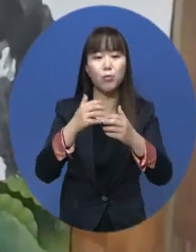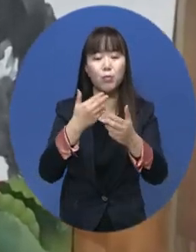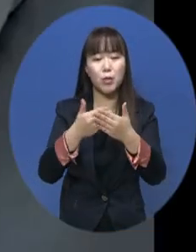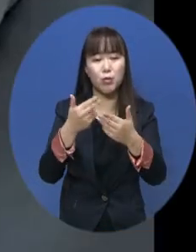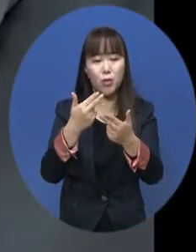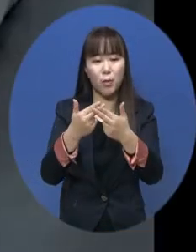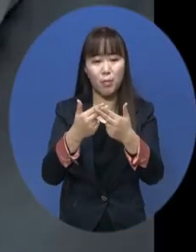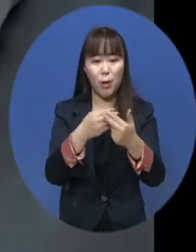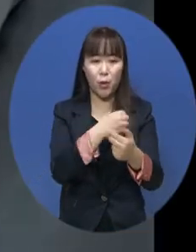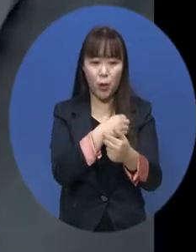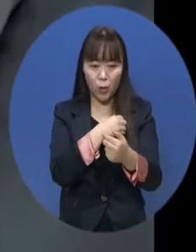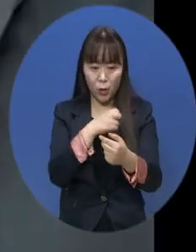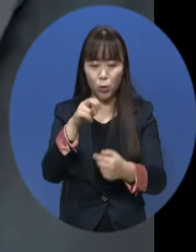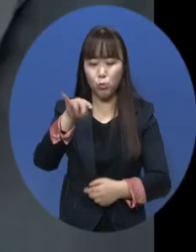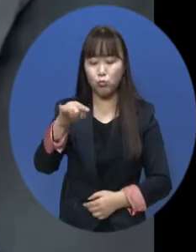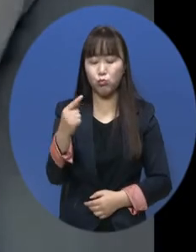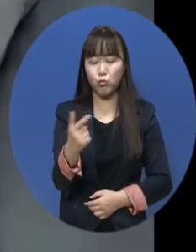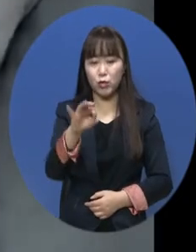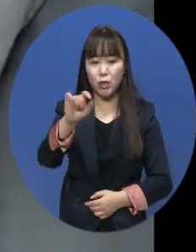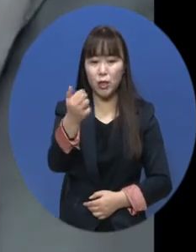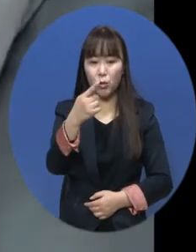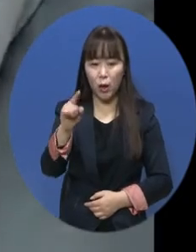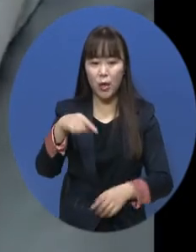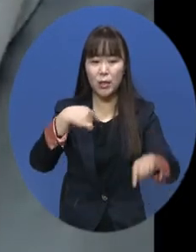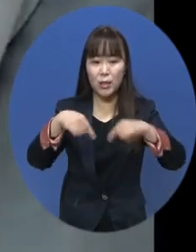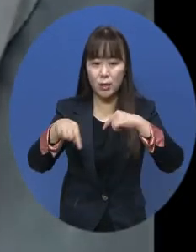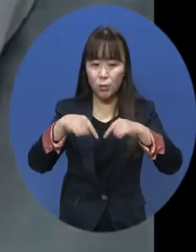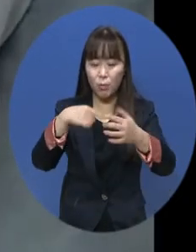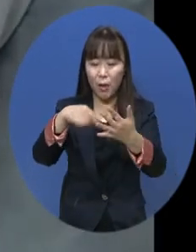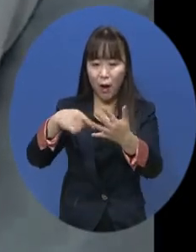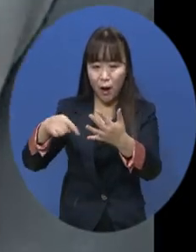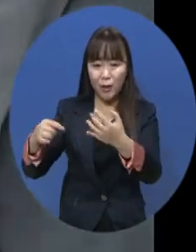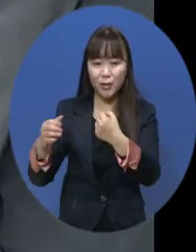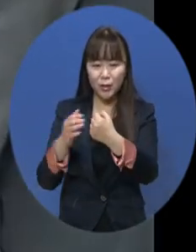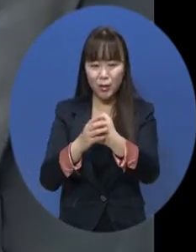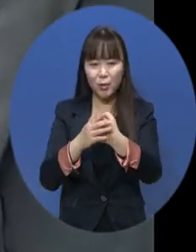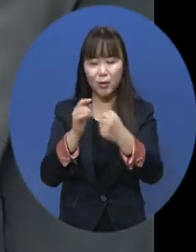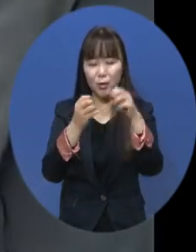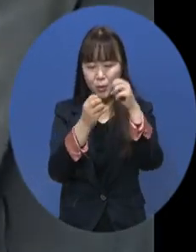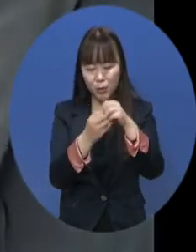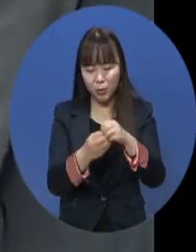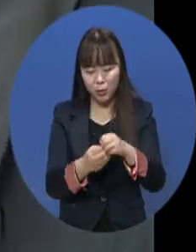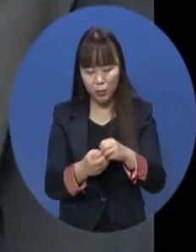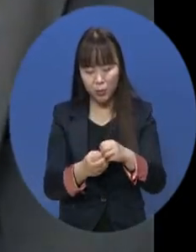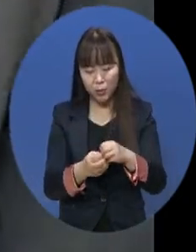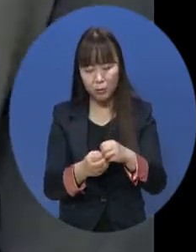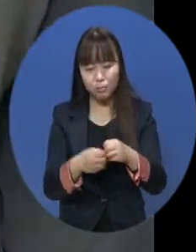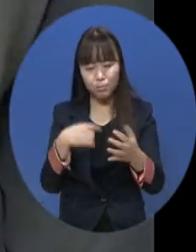회원과 문인화 지도강사로 활동하면서 지역 문인화의 맥을 이어가고 있습니다.